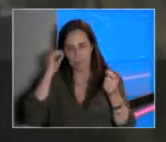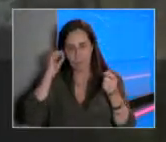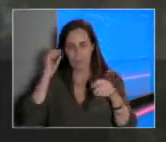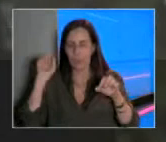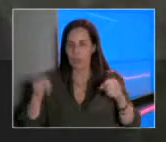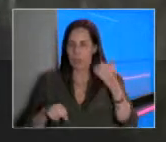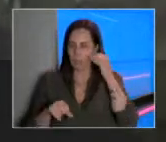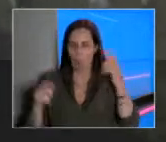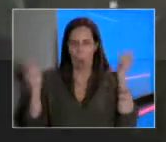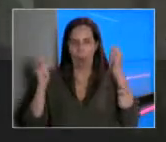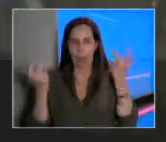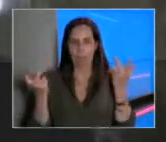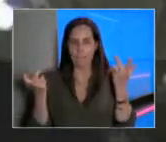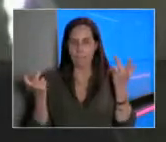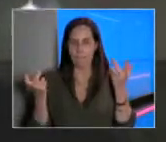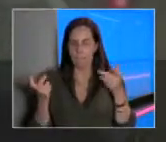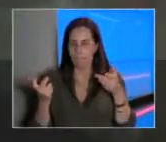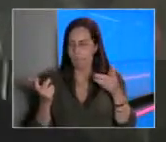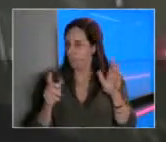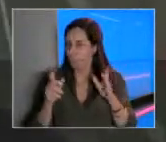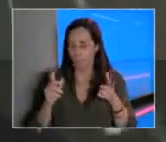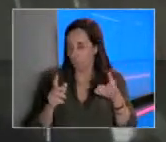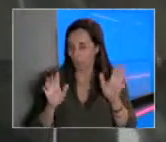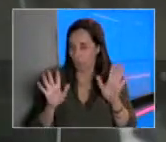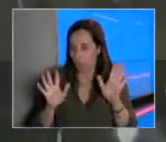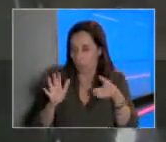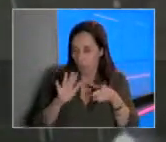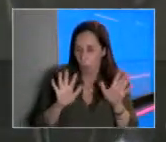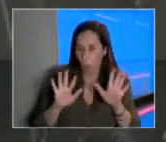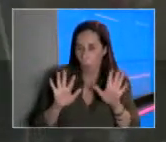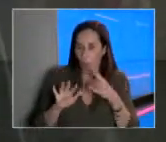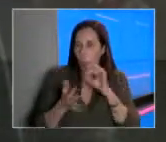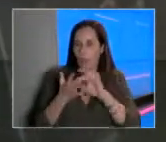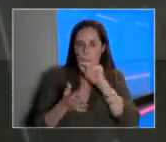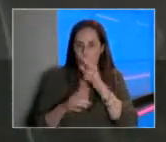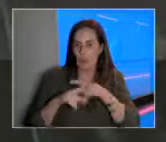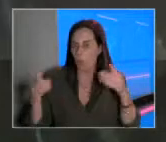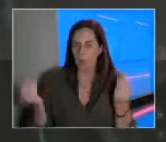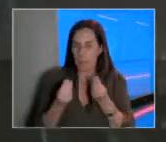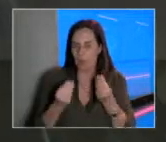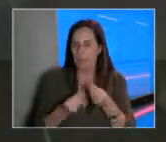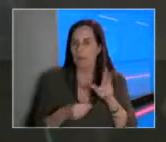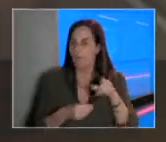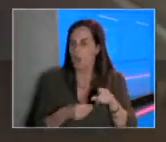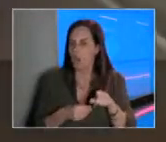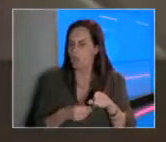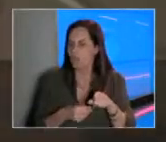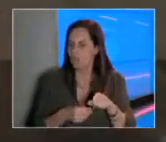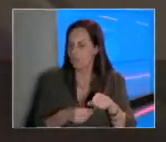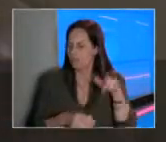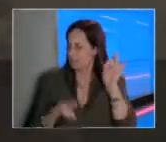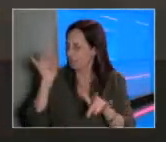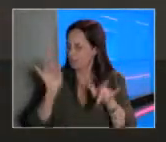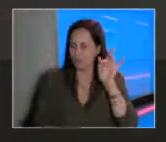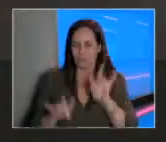נמצא בהלם, הוא רץ לתוך המרטף בבית הלבן לפני כמה ימים, הוא משחרר בטוויטר כל מיני דברים, ויש עליו מלחמה